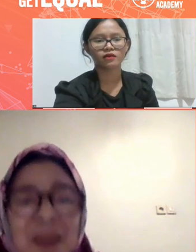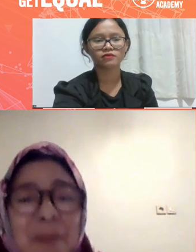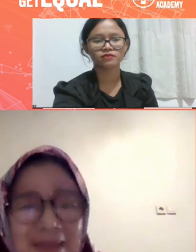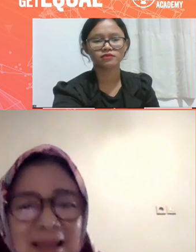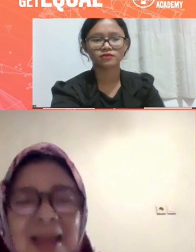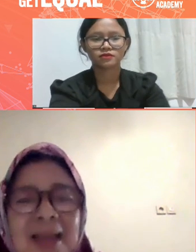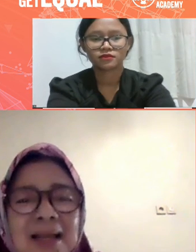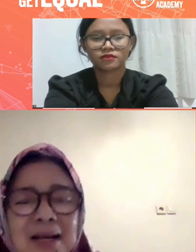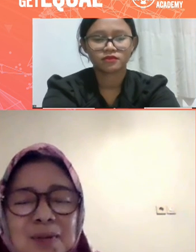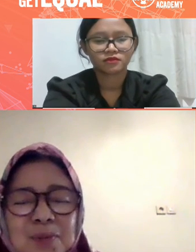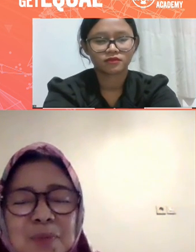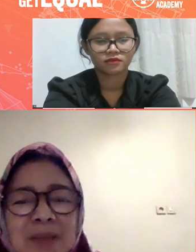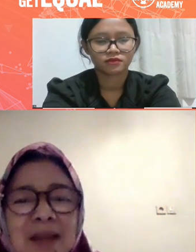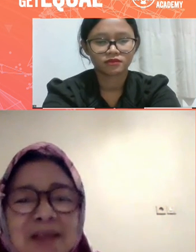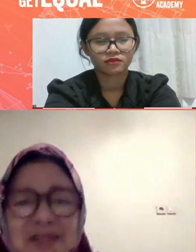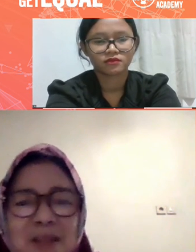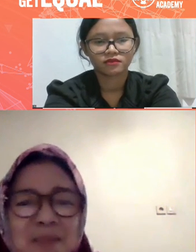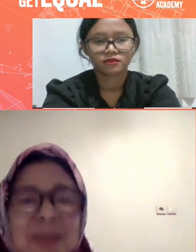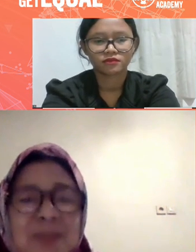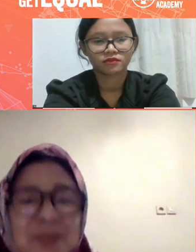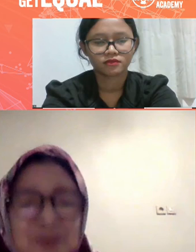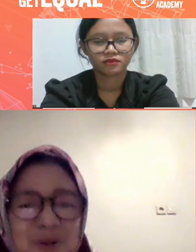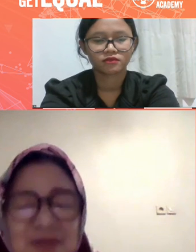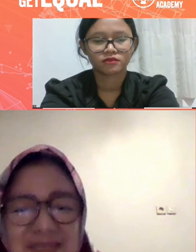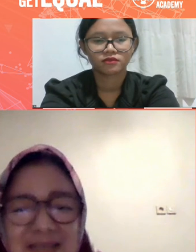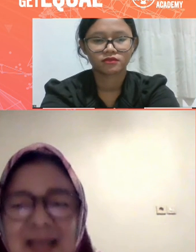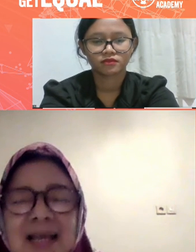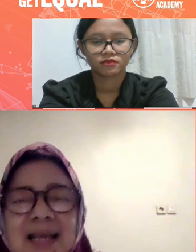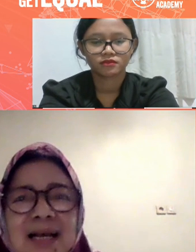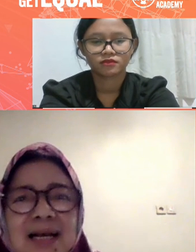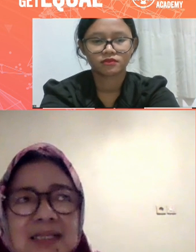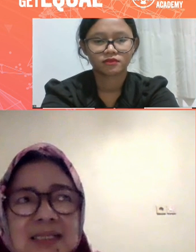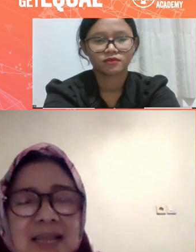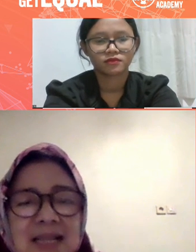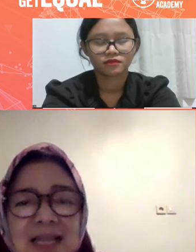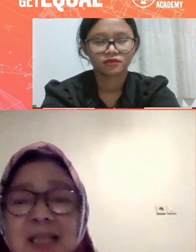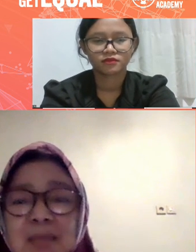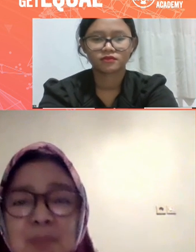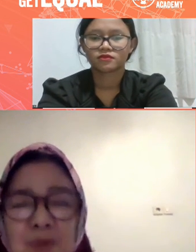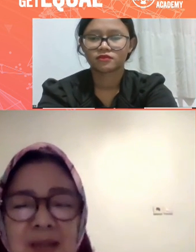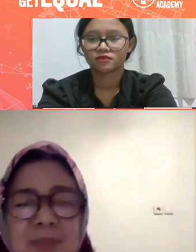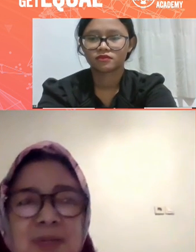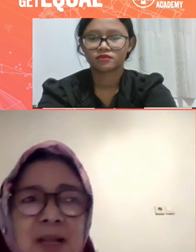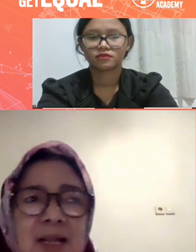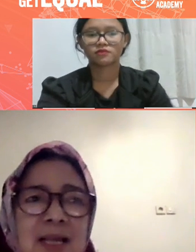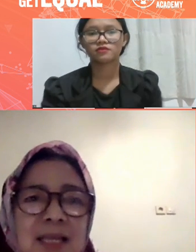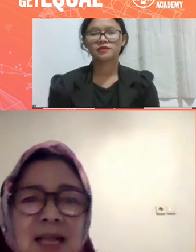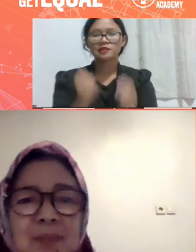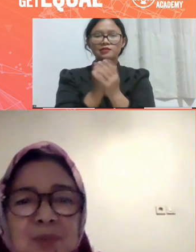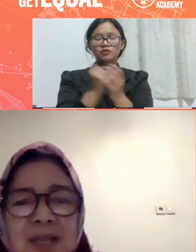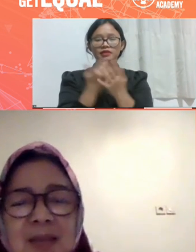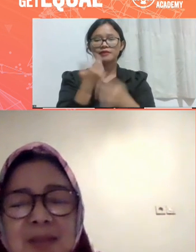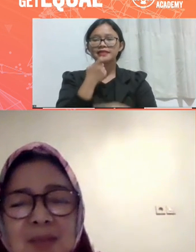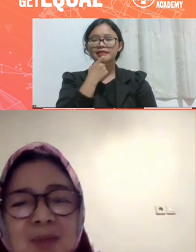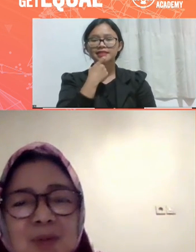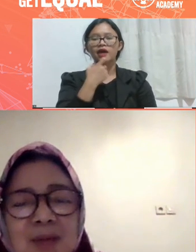namanya Palaparing ya, untuk memberikan akses sampai ke seluruh Indonesia. Sedangkan terkait dengan pemblokiran, sebenarnya kita kan